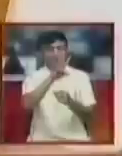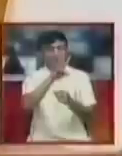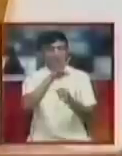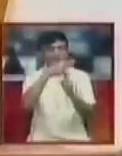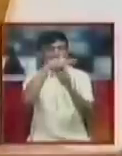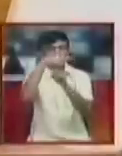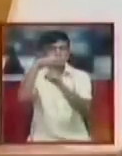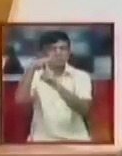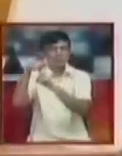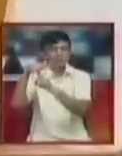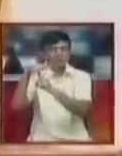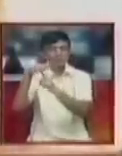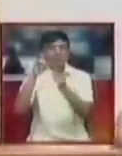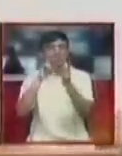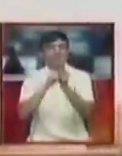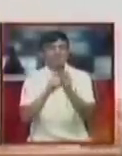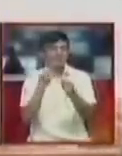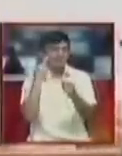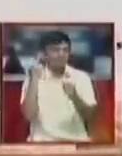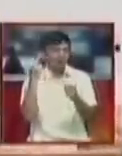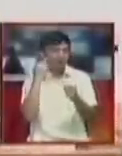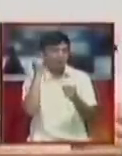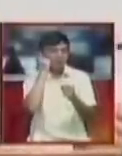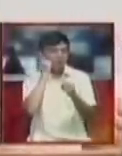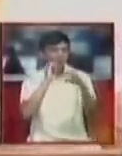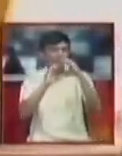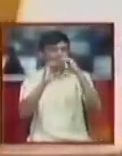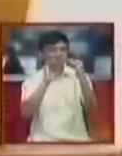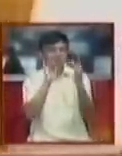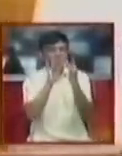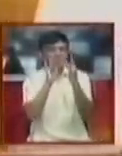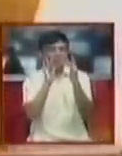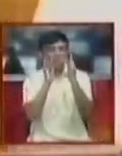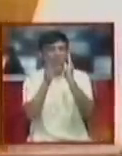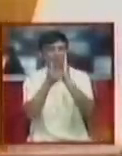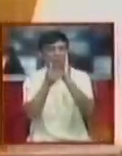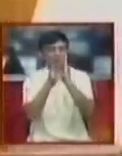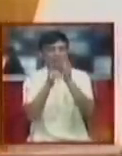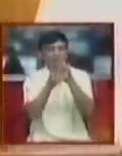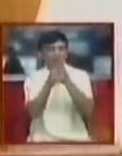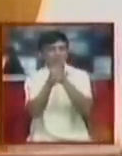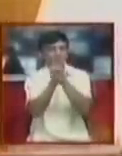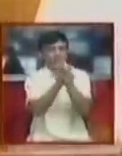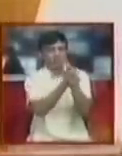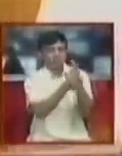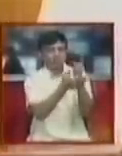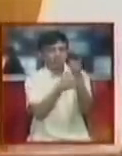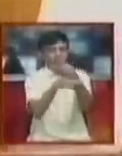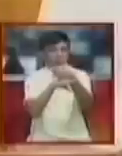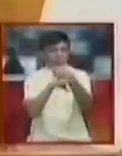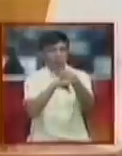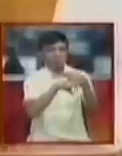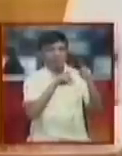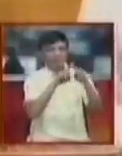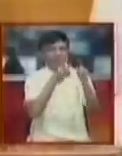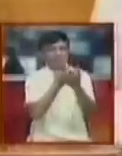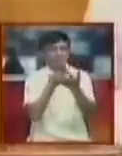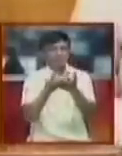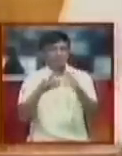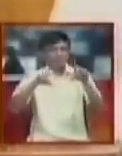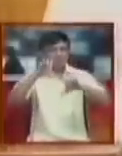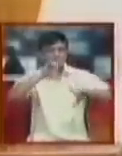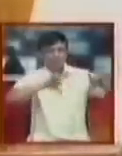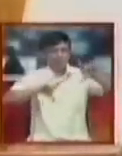utility helicopters, mga radio at iba pang communication equipment, rifles, mortars, mobile diagnostic